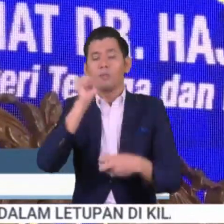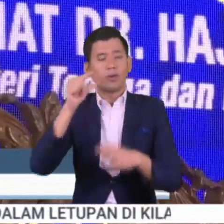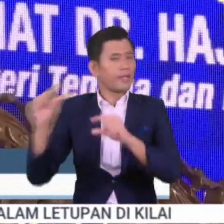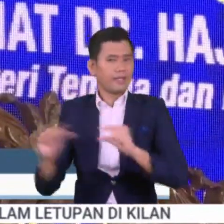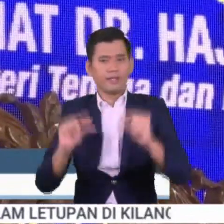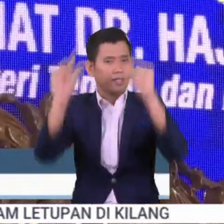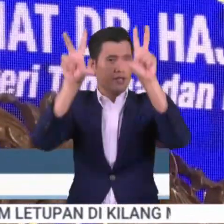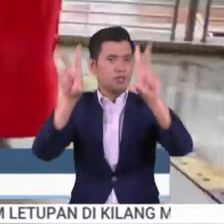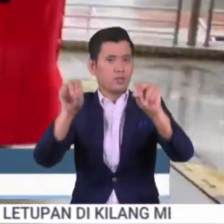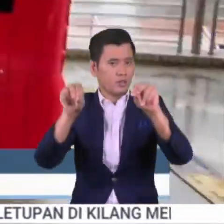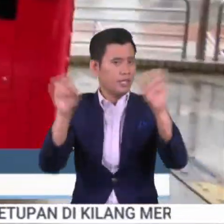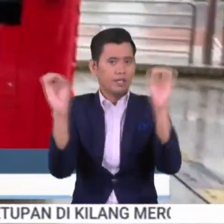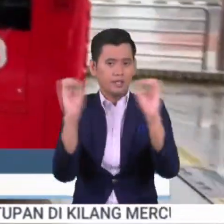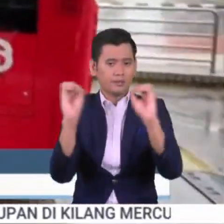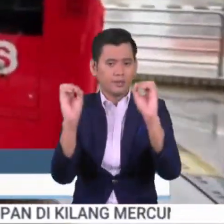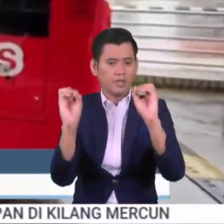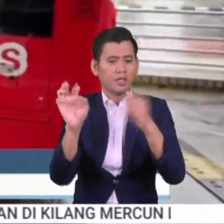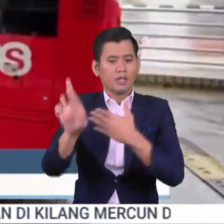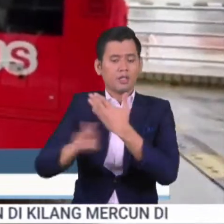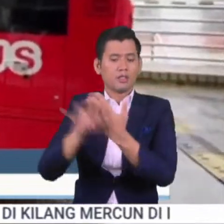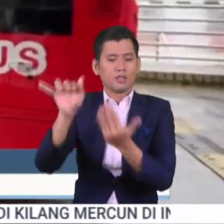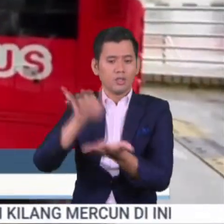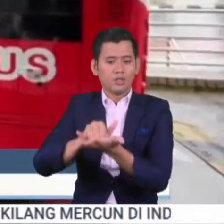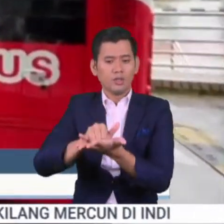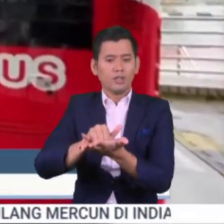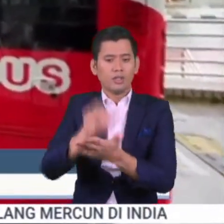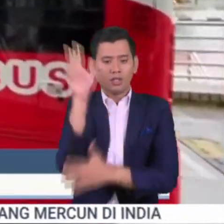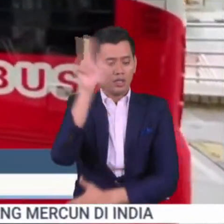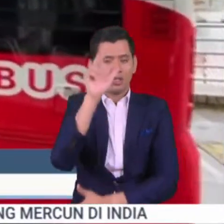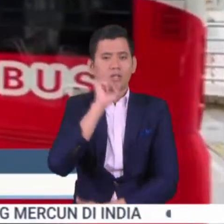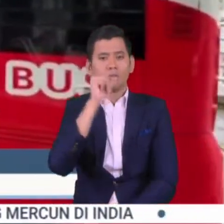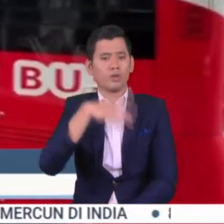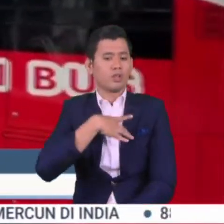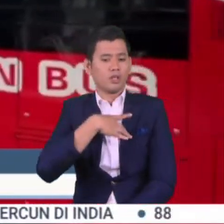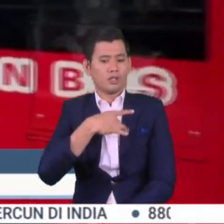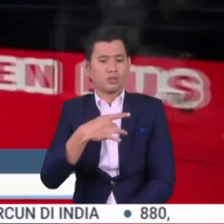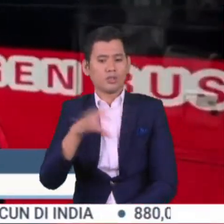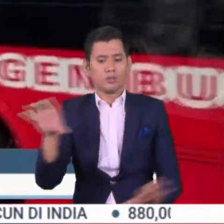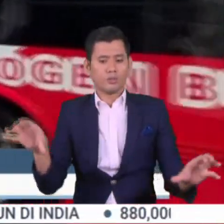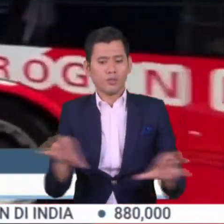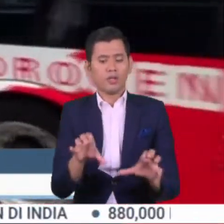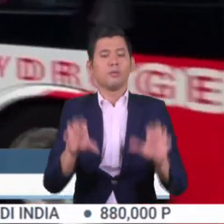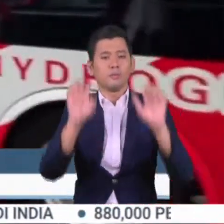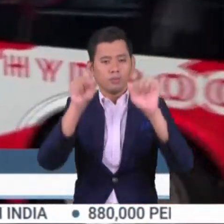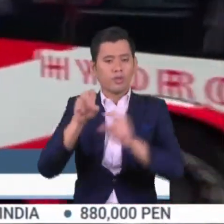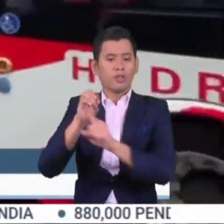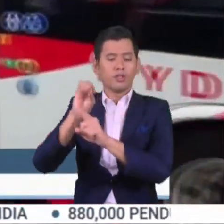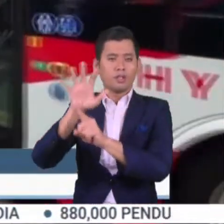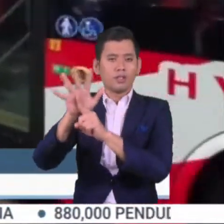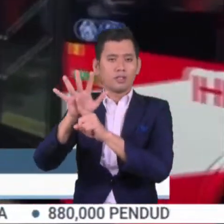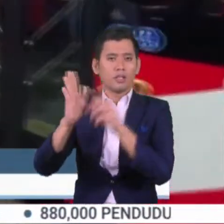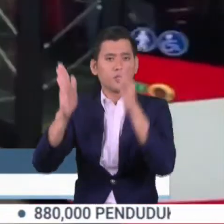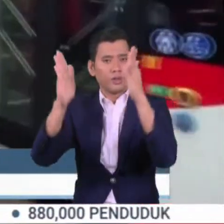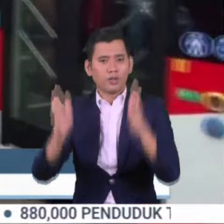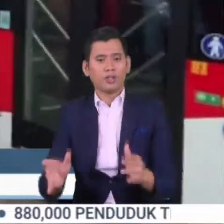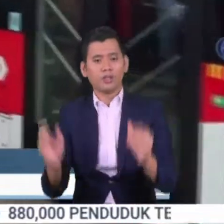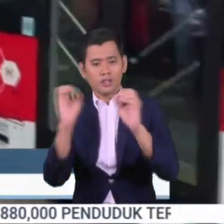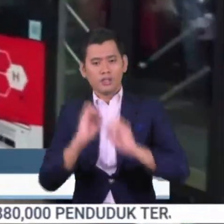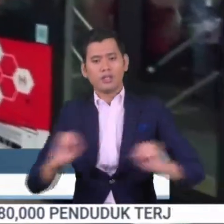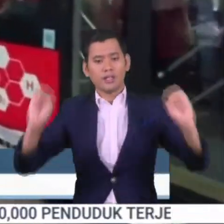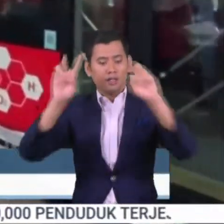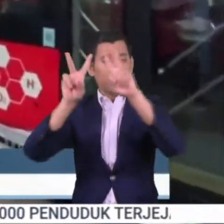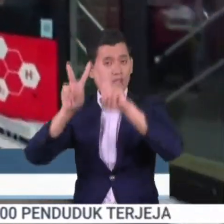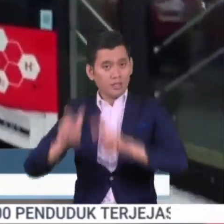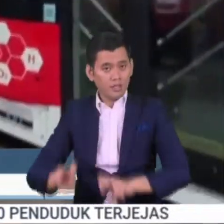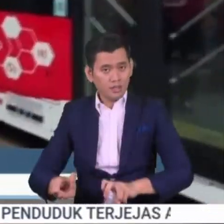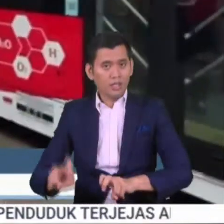gas. Menyedari risiko bahan itu, kerajaan tidak akan sewenang-wenangnya melabur dalam kuasa yang memudaratkan pengguna tanpa sebarang